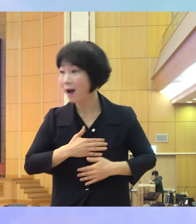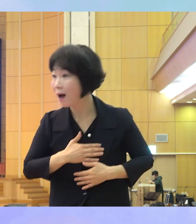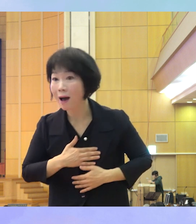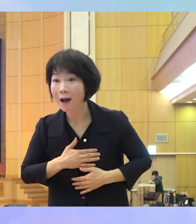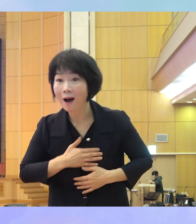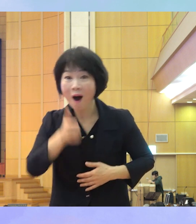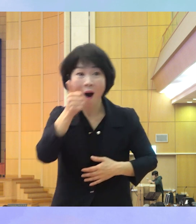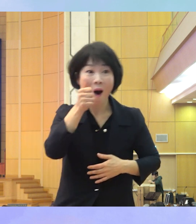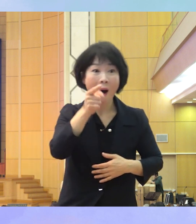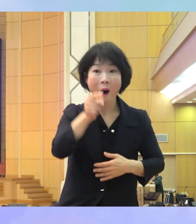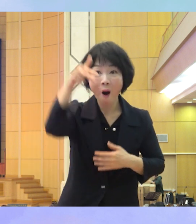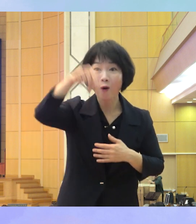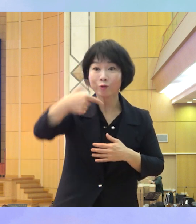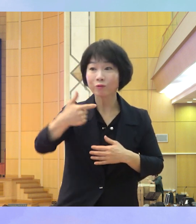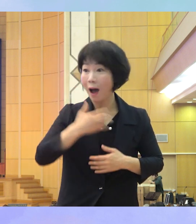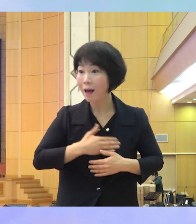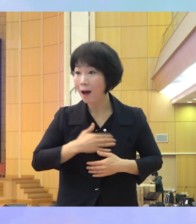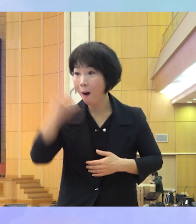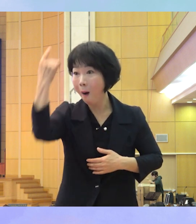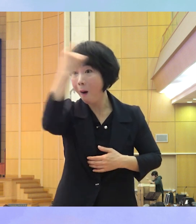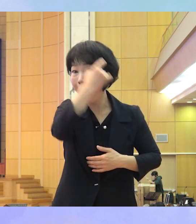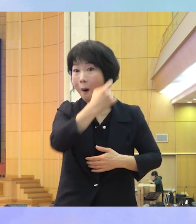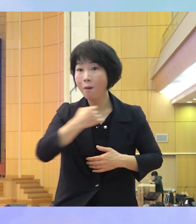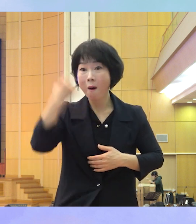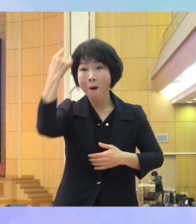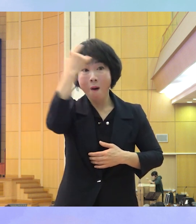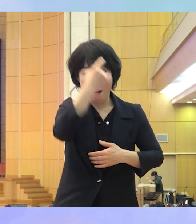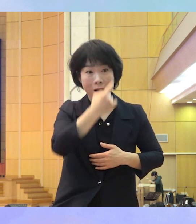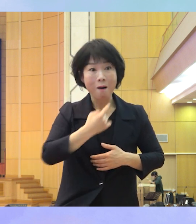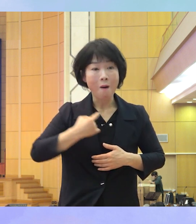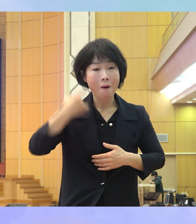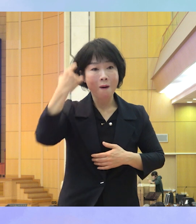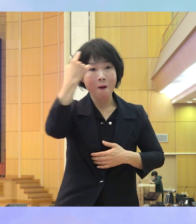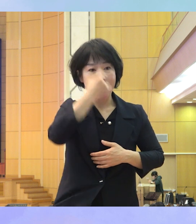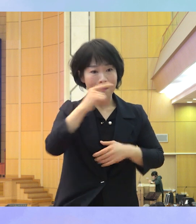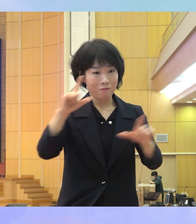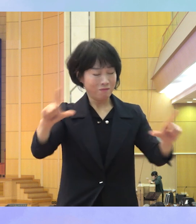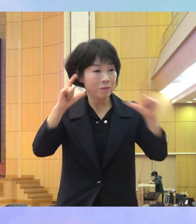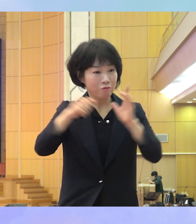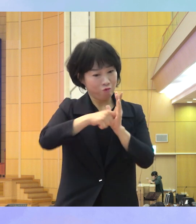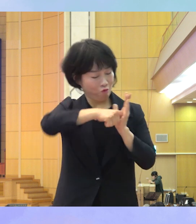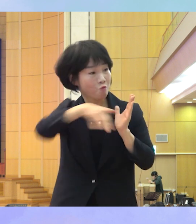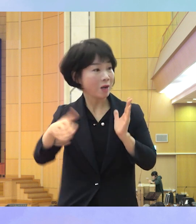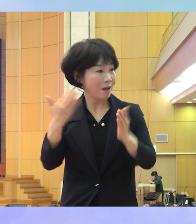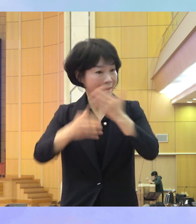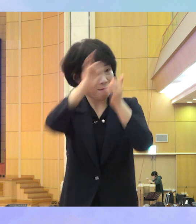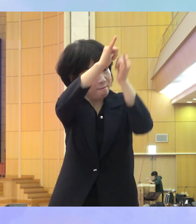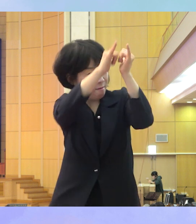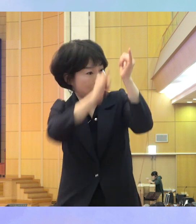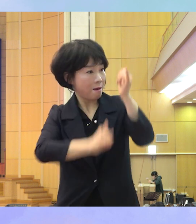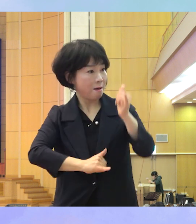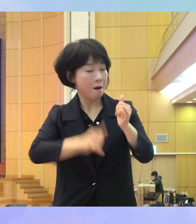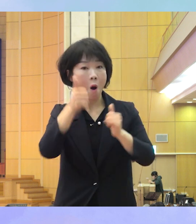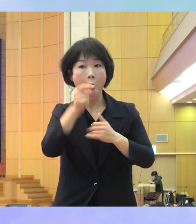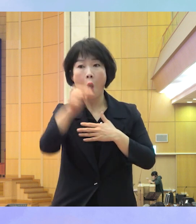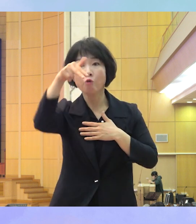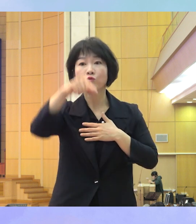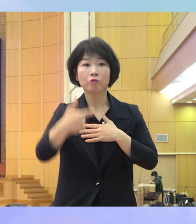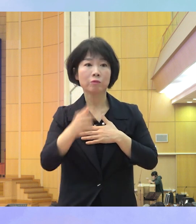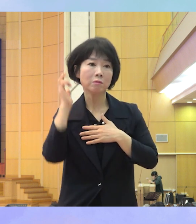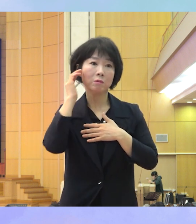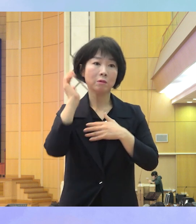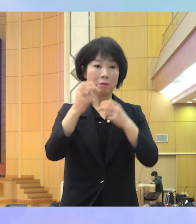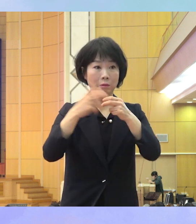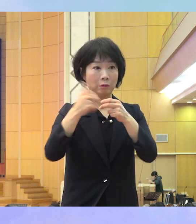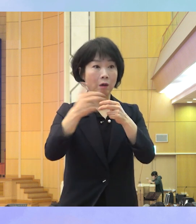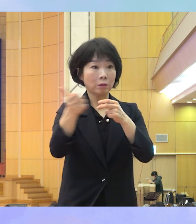세상 어디 딴 세상에서 별나라에서 온 사람들 같아. 허준이라 그러지요. 아주 유명한 의사잖아요. 그치요? 허준이라고 하는 것은